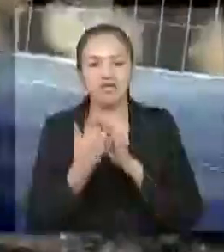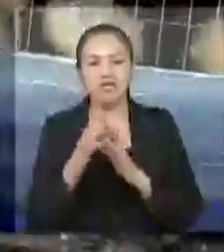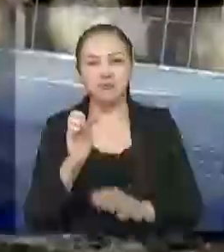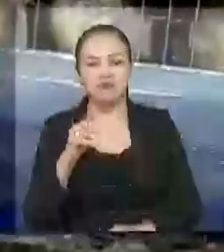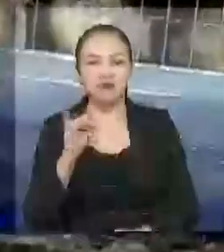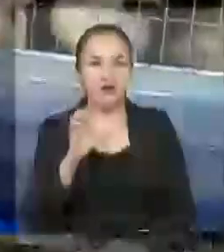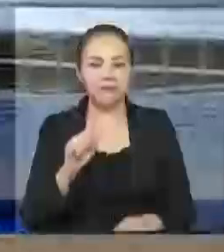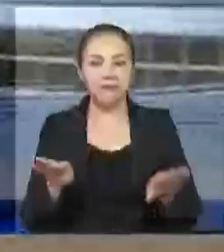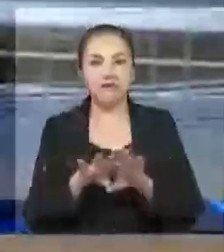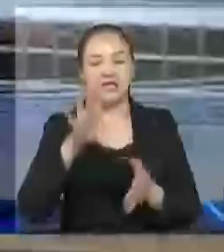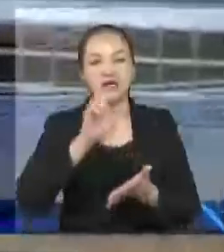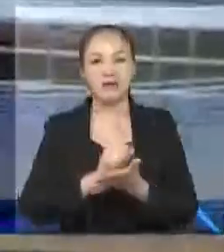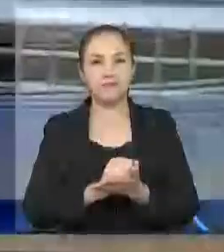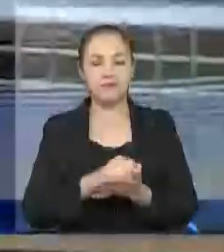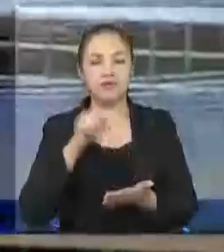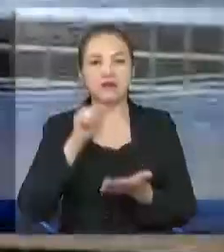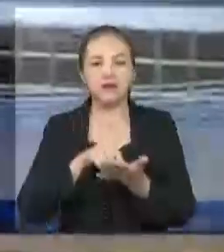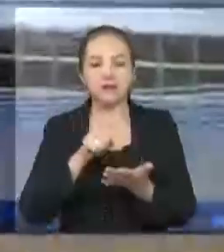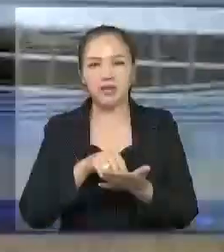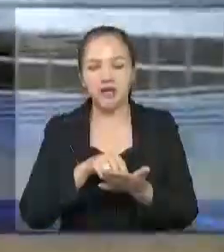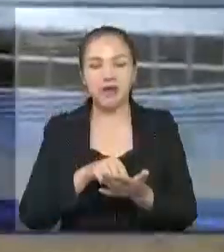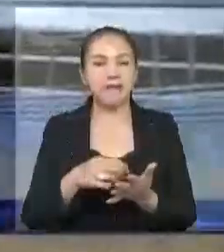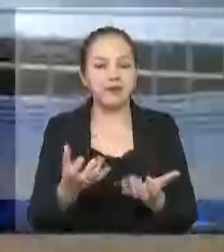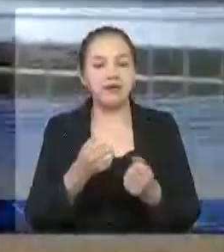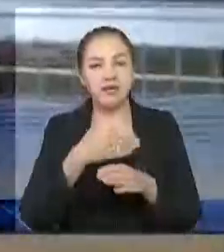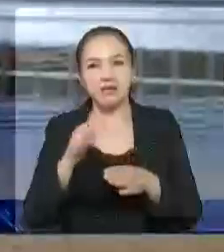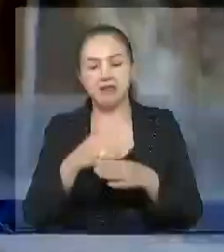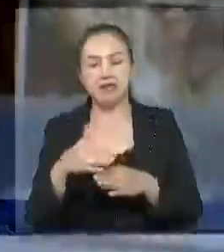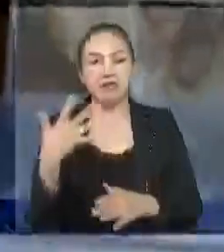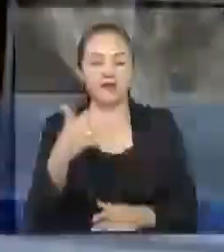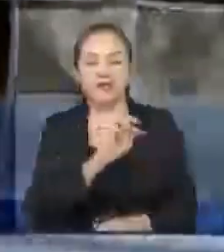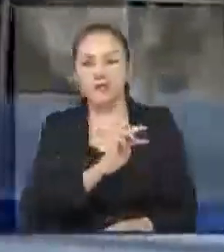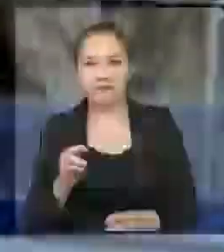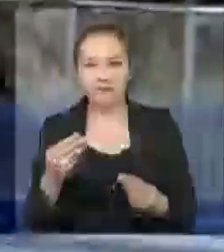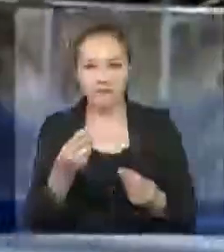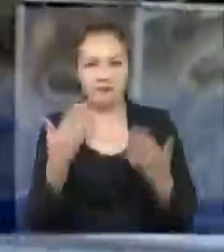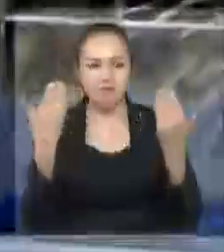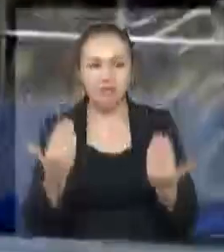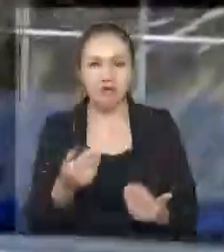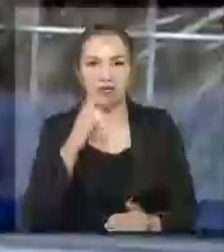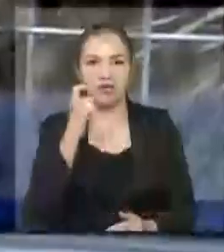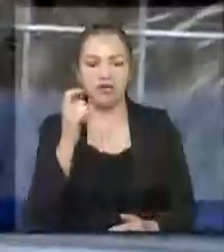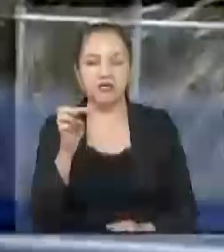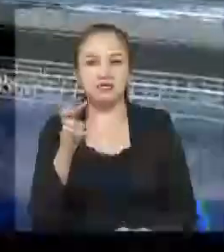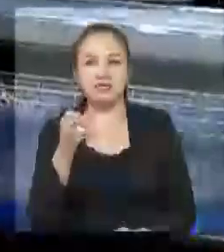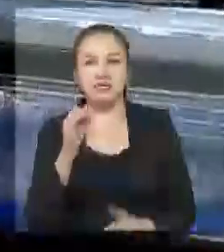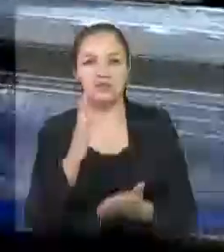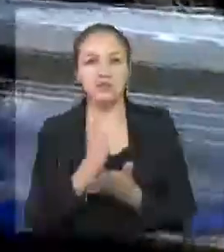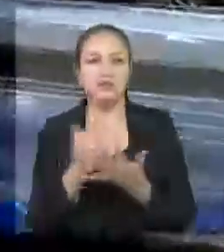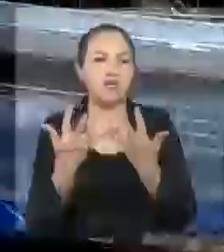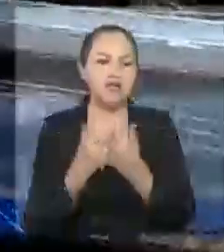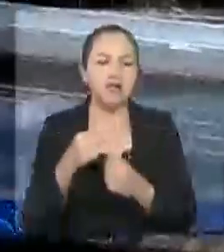Жансая Арамбаева также занимается разведением перепелов. Она получила кредит в размере 5 миллионов тенге. Сейчас в хозяйстве Жансаи тоже насчитывается